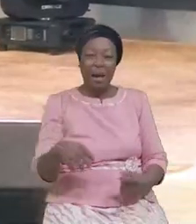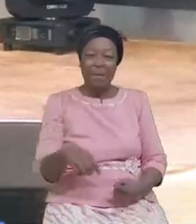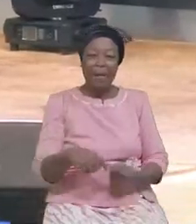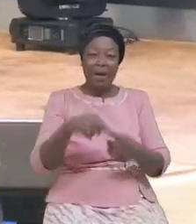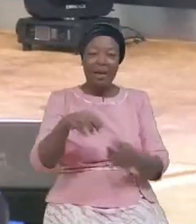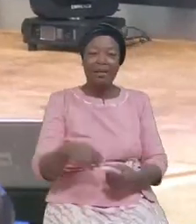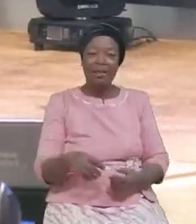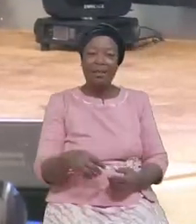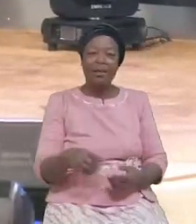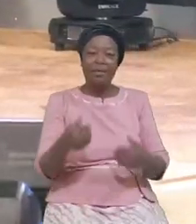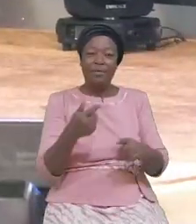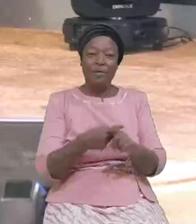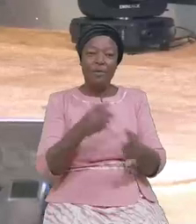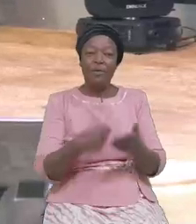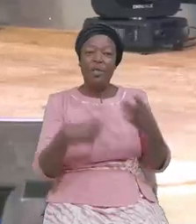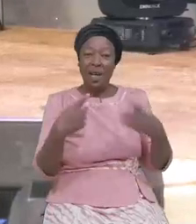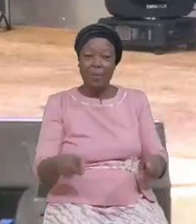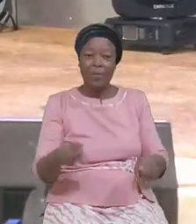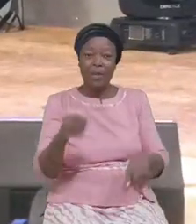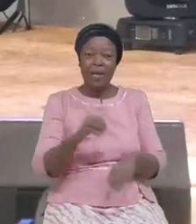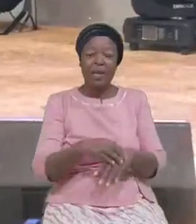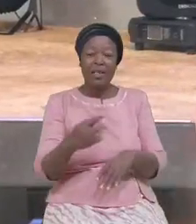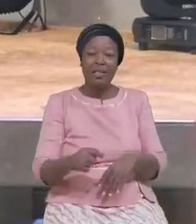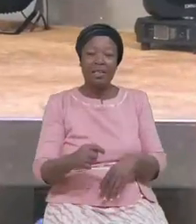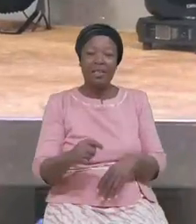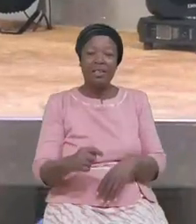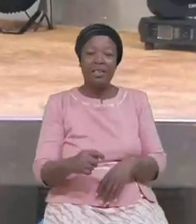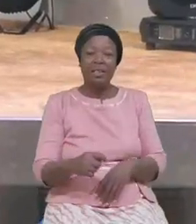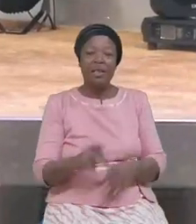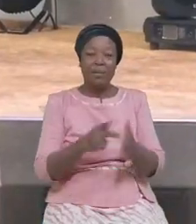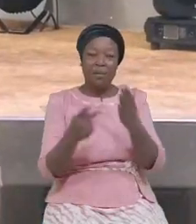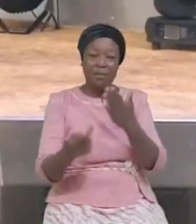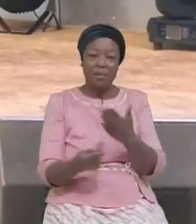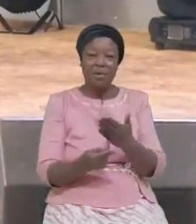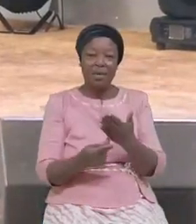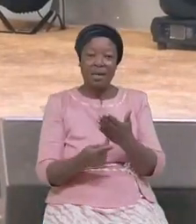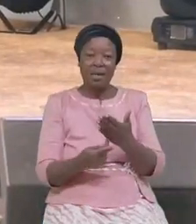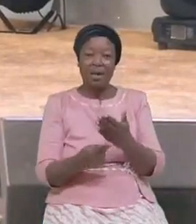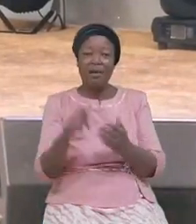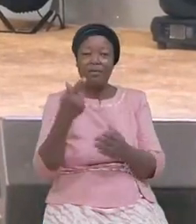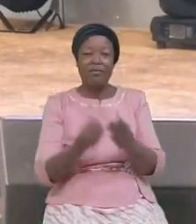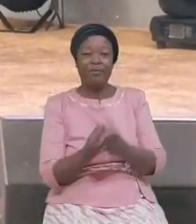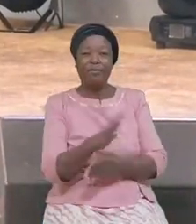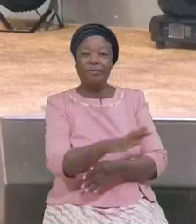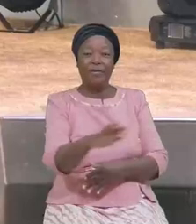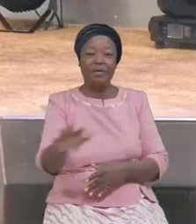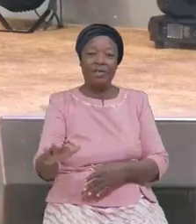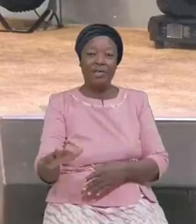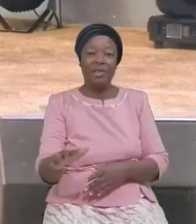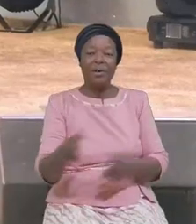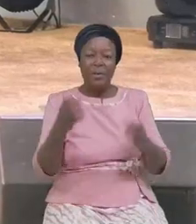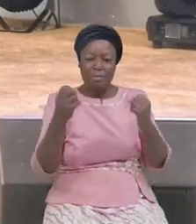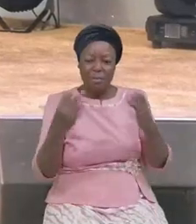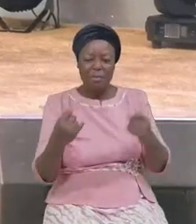produit sur le champ de la croisade, beaucoup se sont passés et les témoignages des miracles